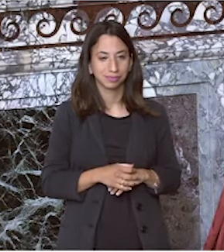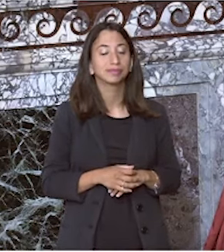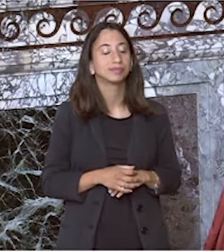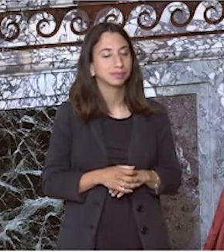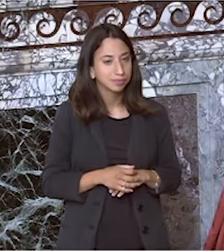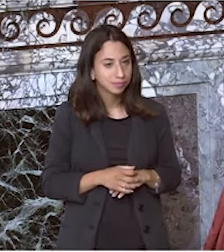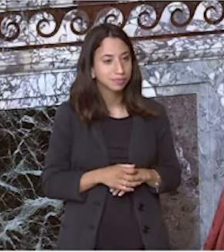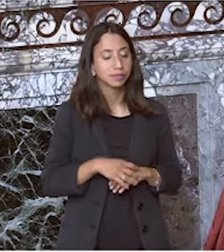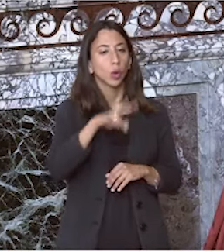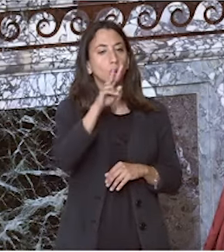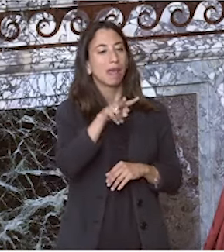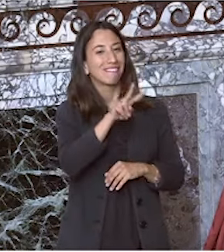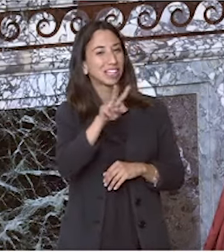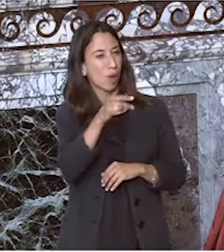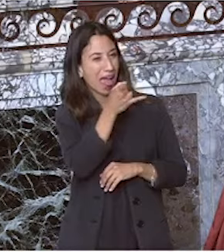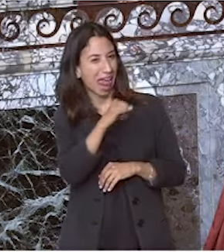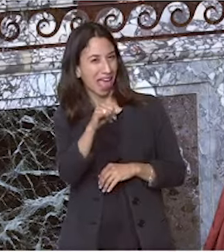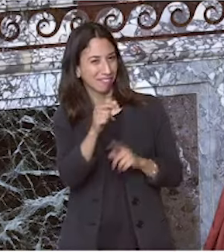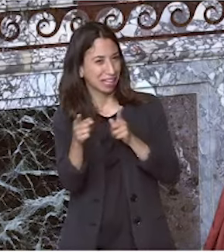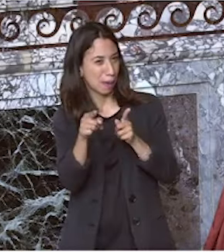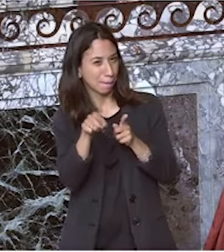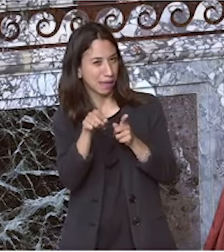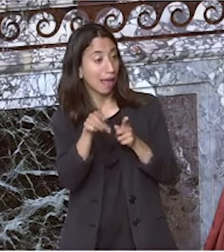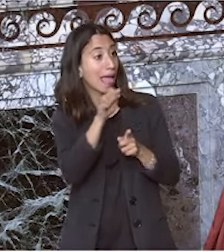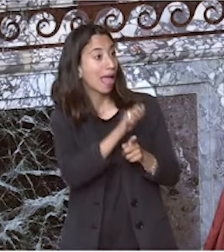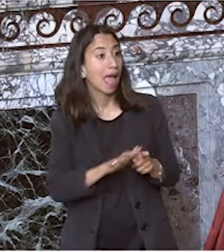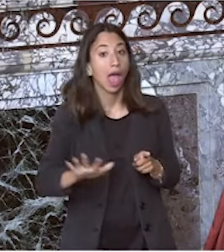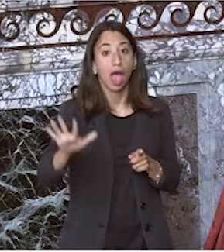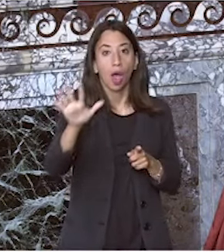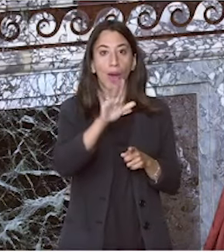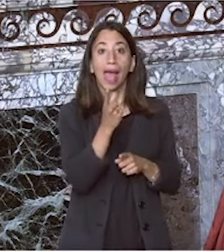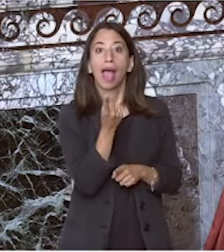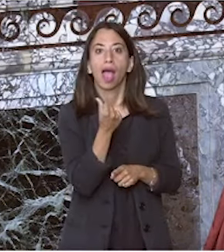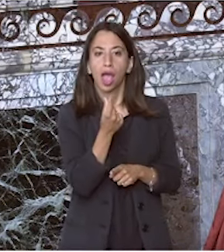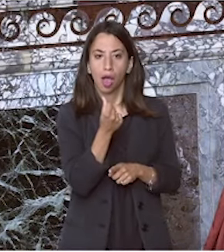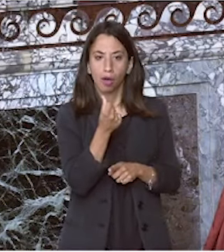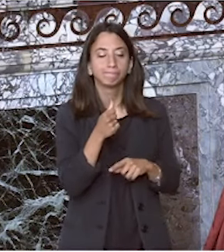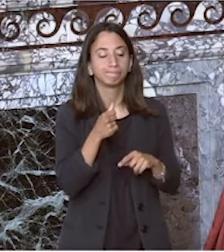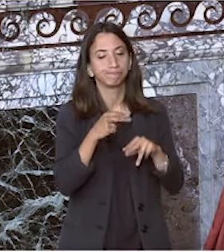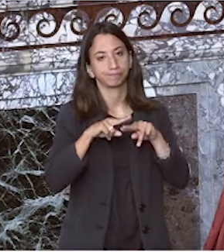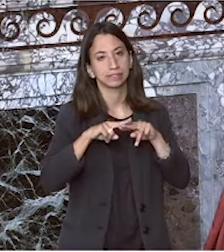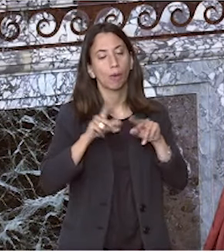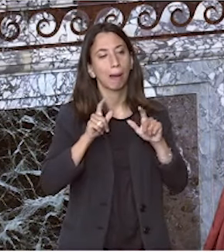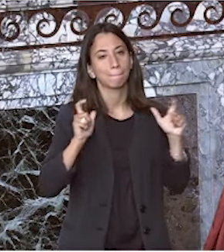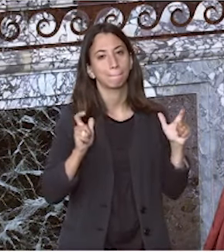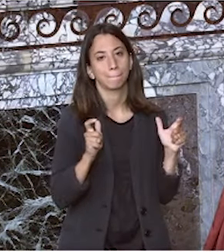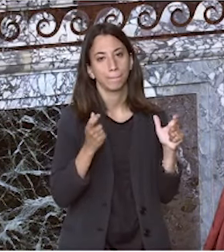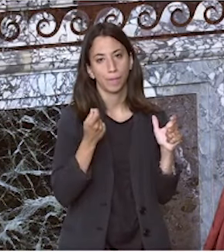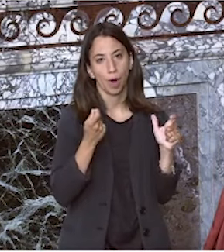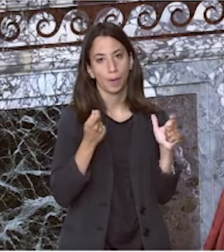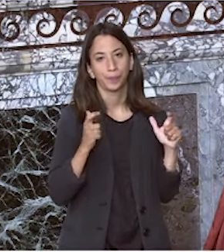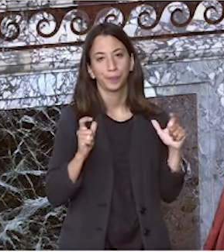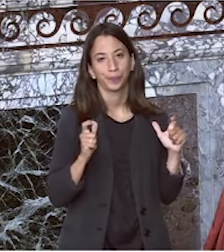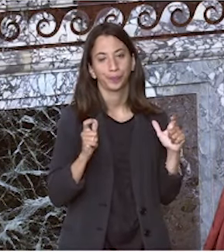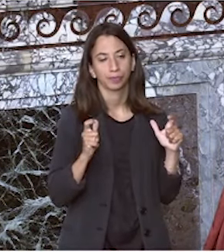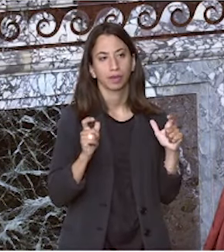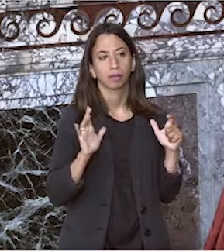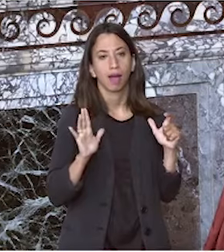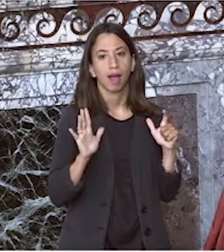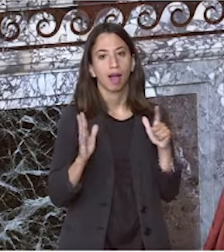Dalla fine del 2022 l'economia dell'area dell'euro ha subito una prolungata stagnazione. La